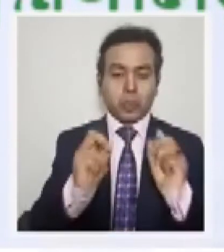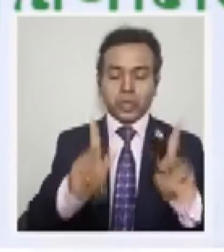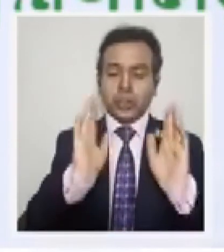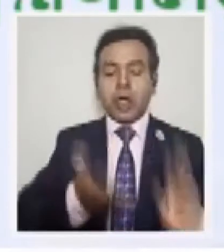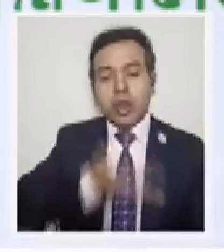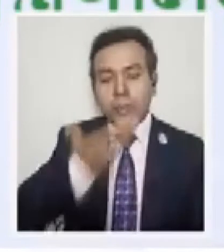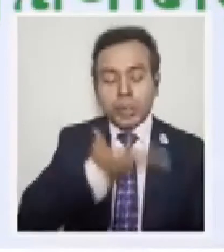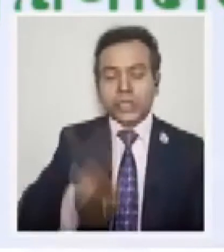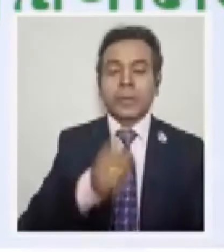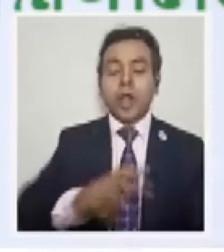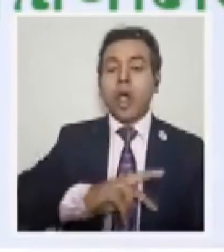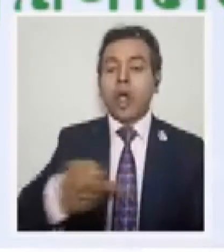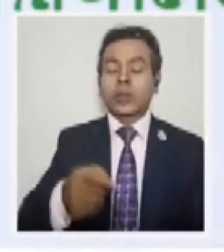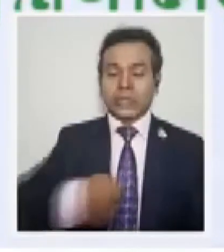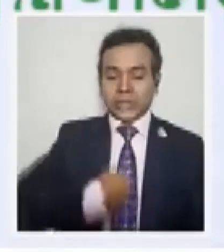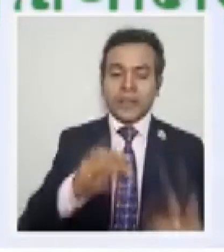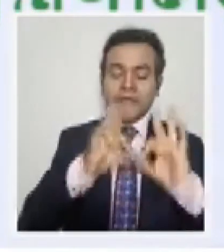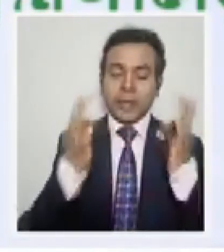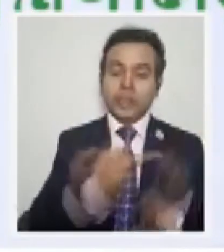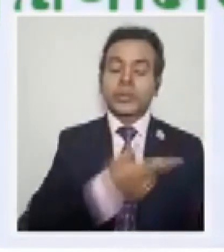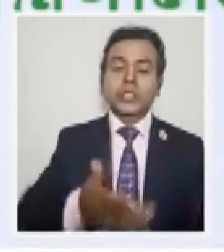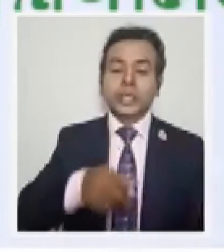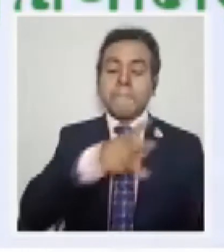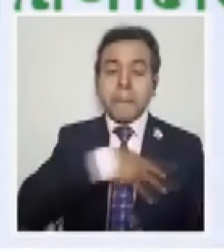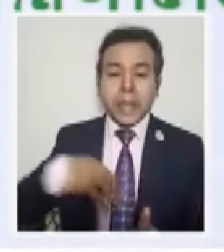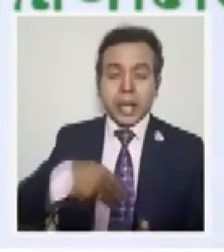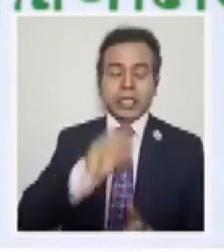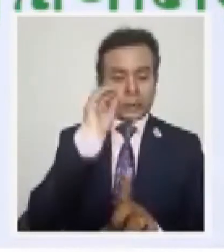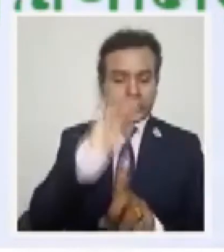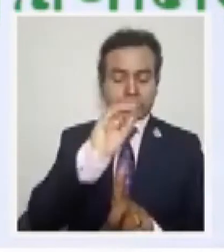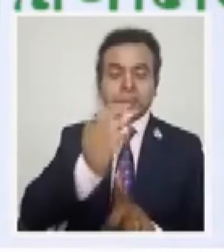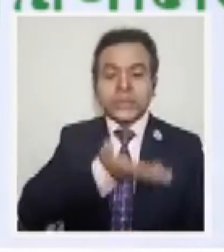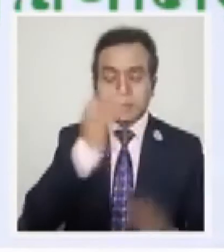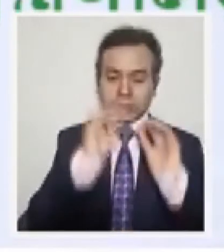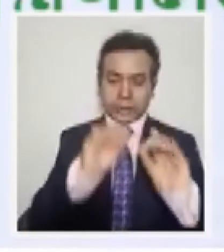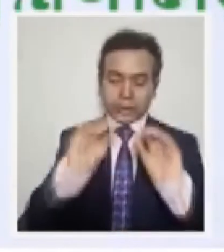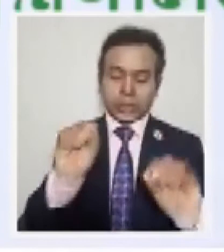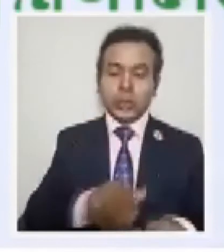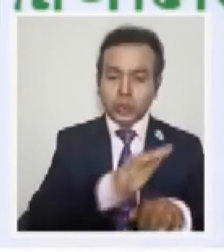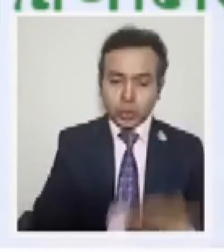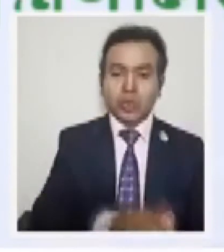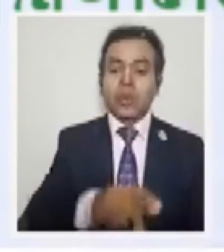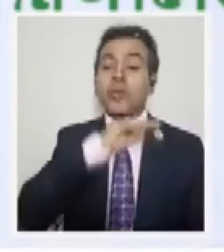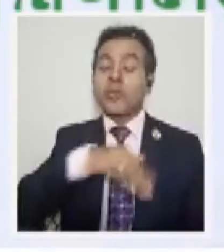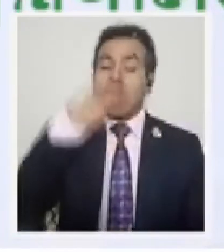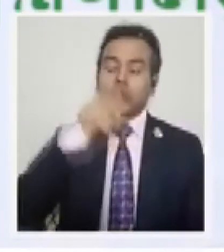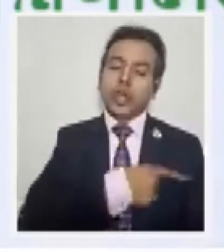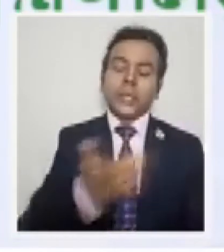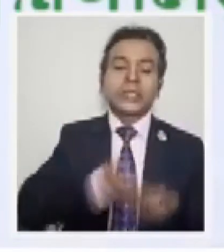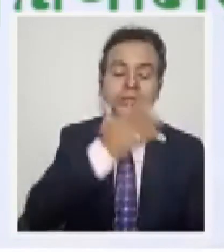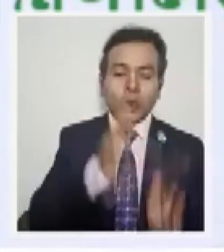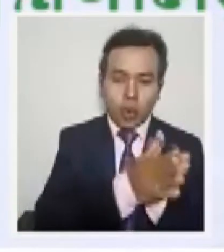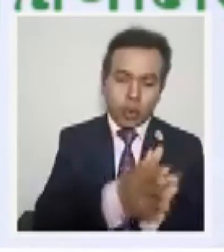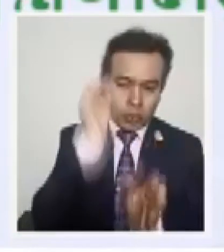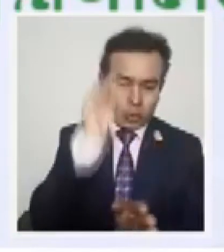এবং বাসায়ও ২০ সেকেন্ড ধরে বারবার হাত ধোয়ার অভ্যাস করা, প্রত্যেক পরিবারের প্রত্যেক সদস্যই